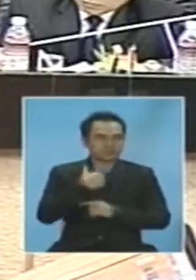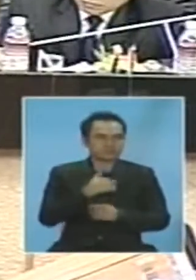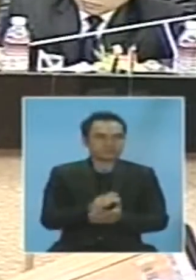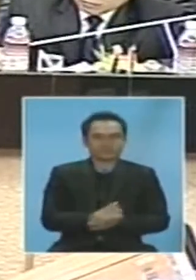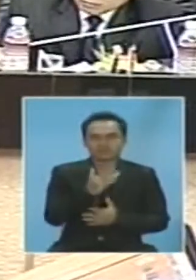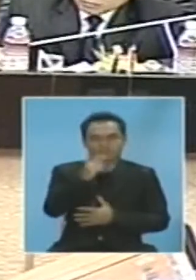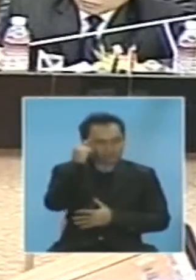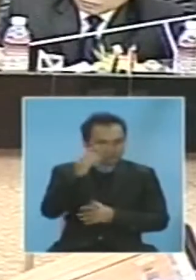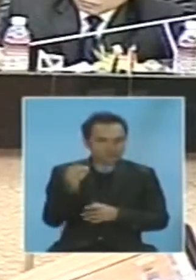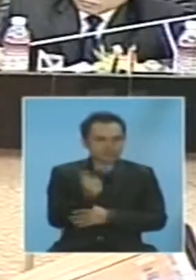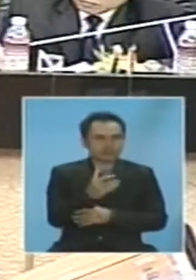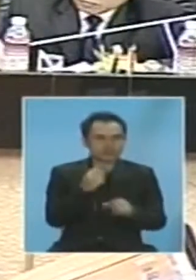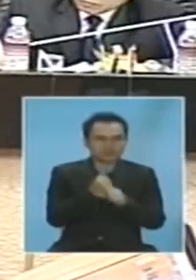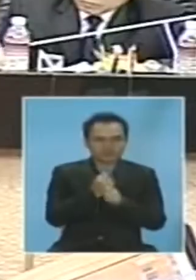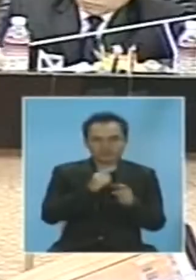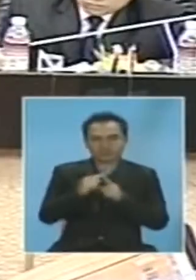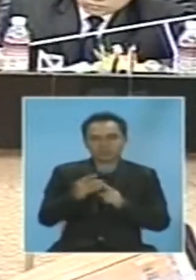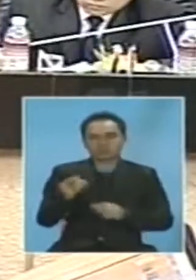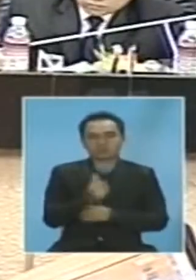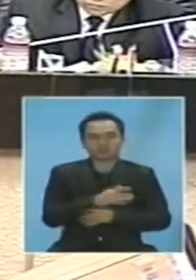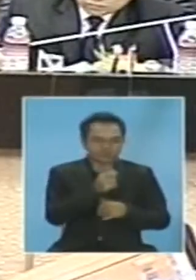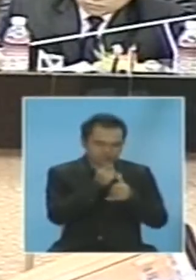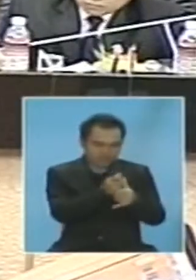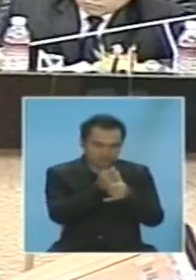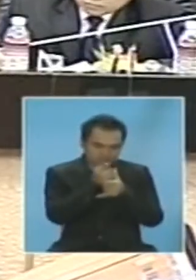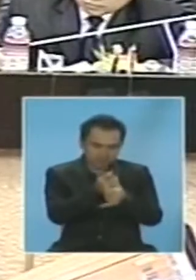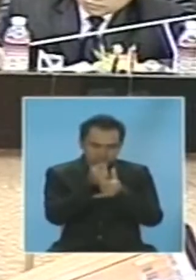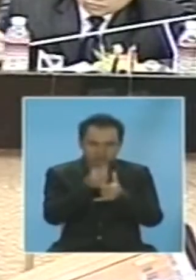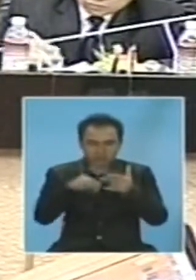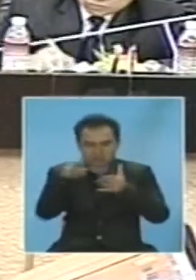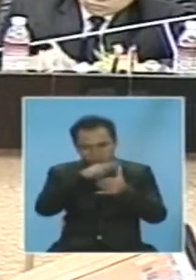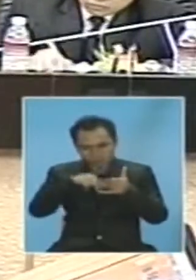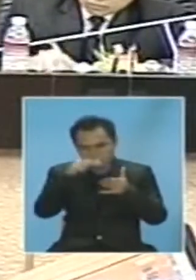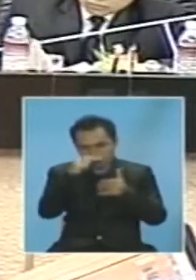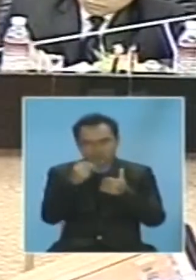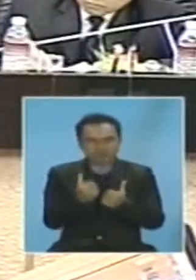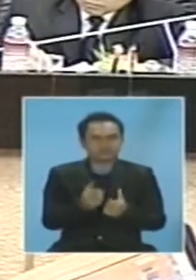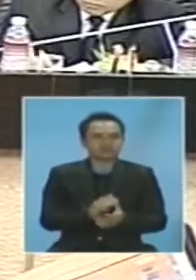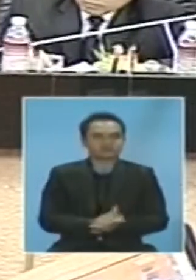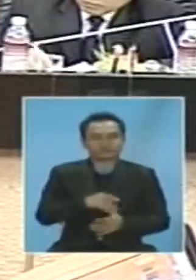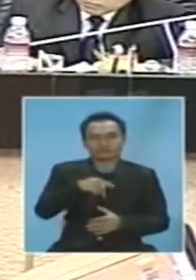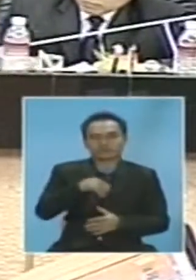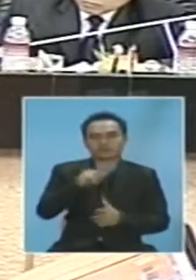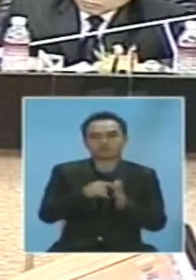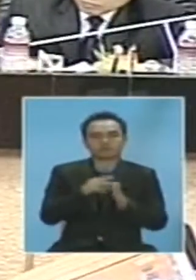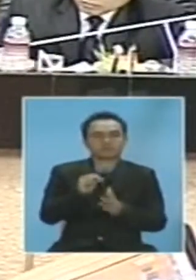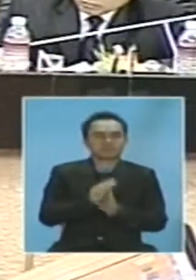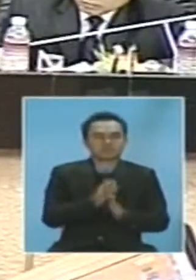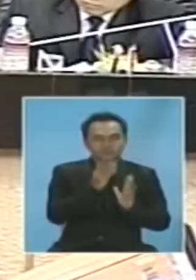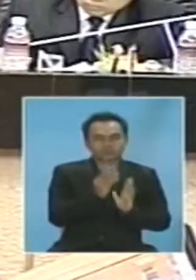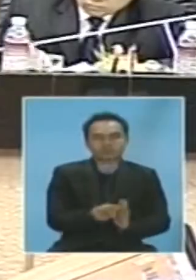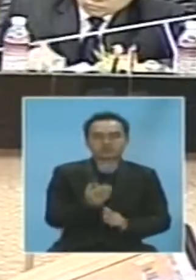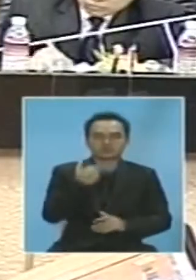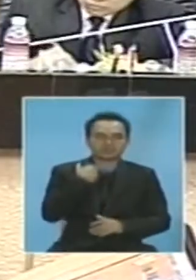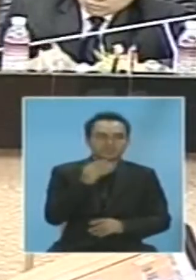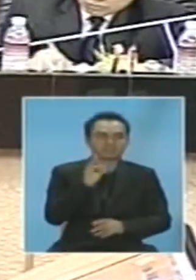รีบรวบรัดในเรื่องของการไต่สวนคดีนี้จึงพบว่าพยานของปปช.มีเพียง7ปากเท่